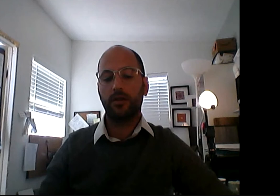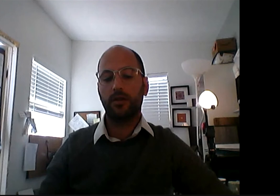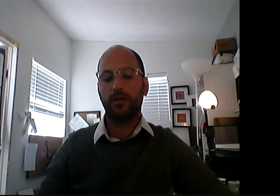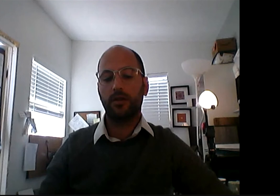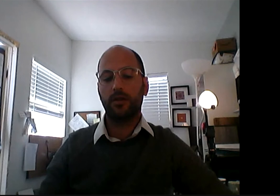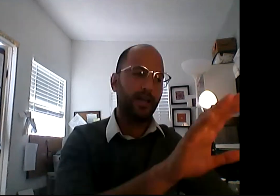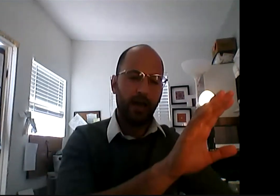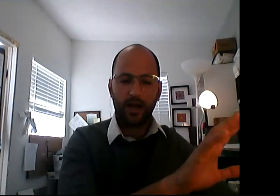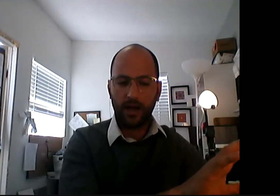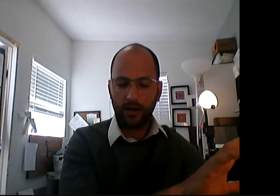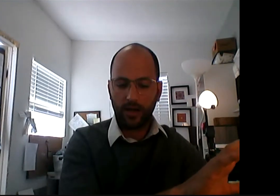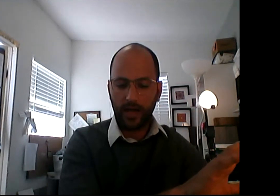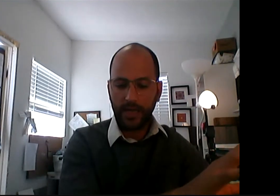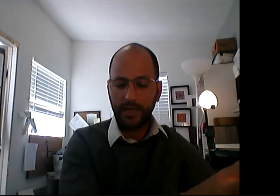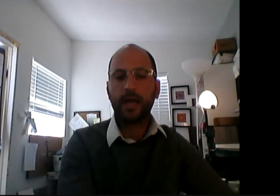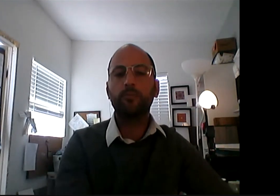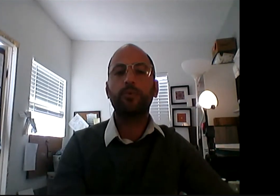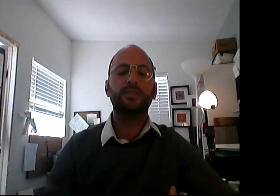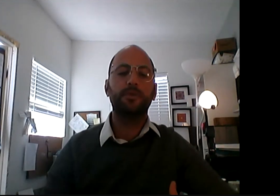שוב,